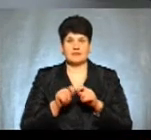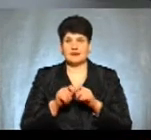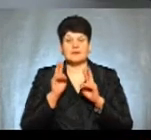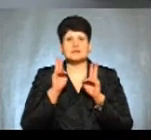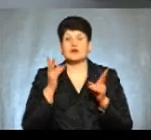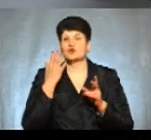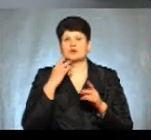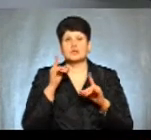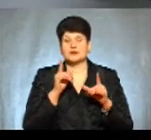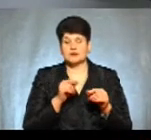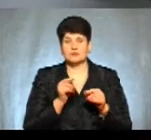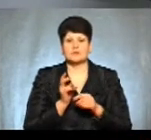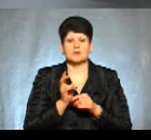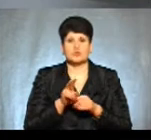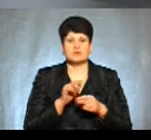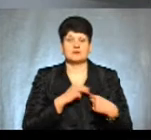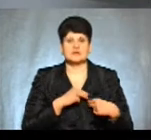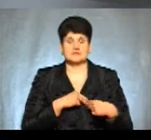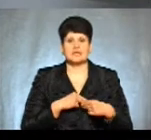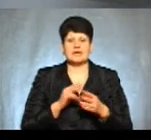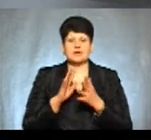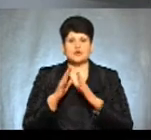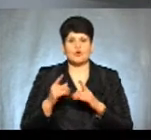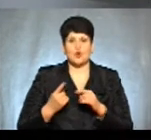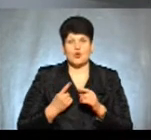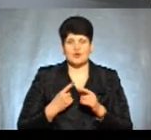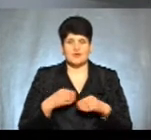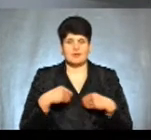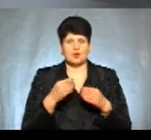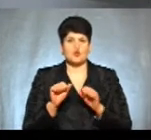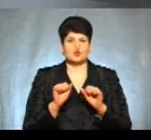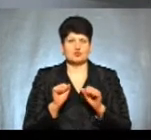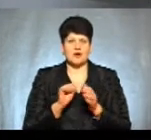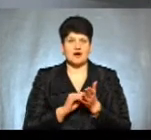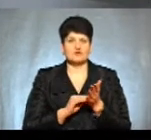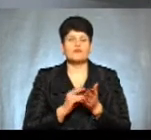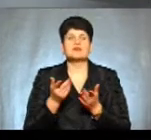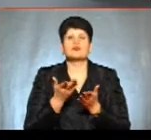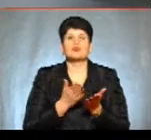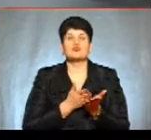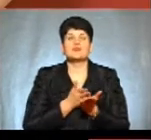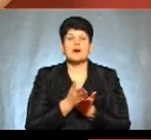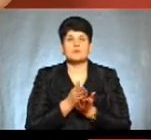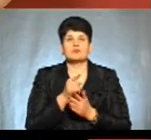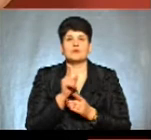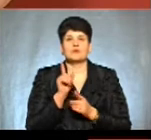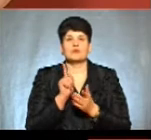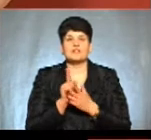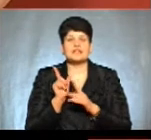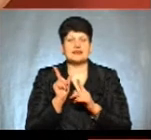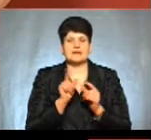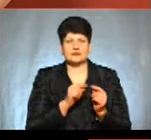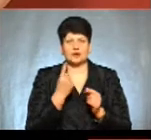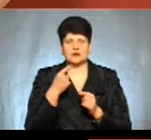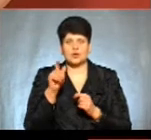не знає, коли вони виїжджають, заходить працівник лісової охорони, і я даю розпорядження, в якому напрямку вони повинні їхати. Тобто